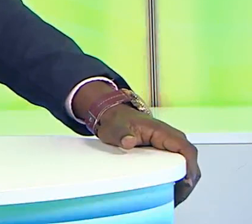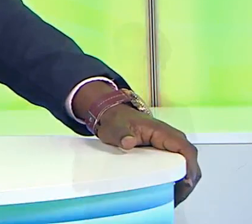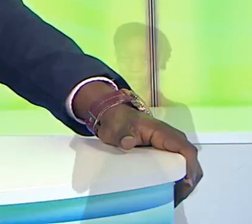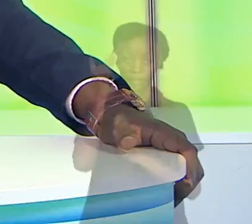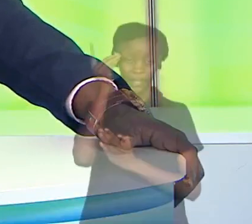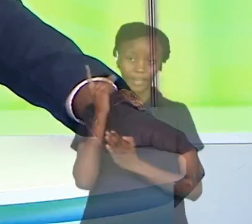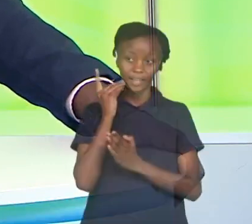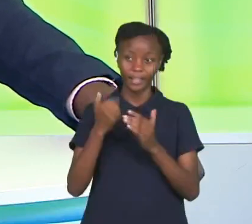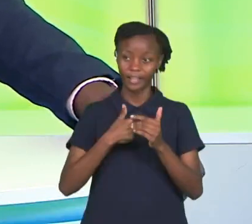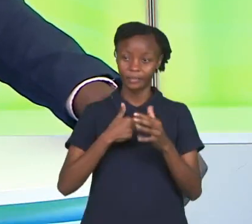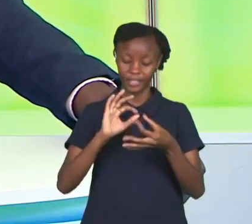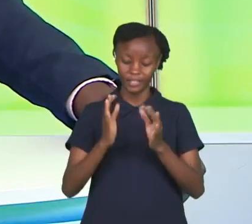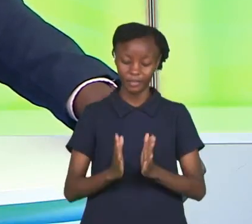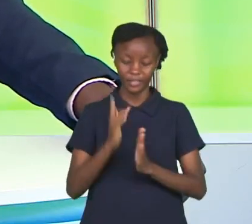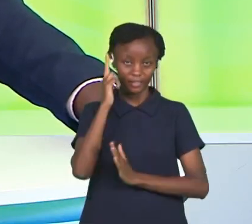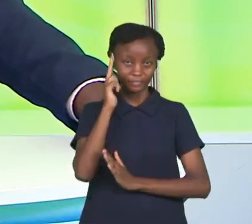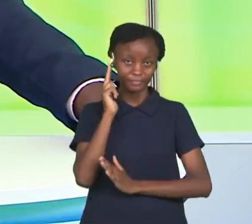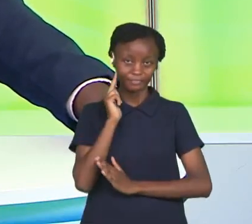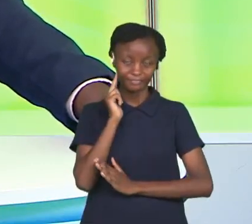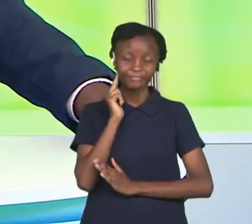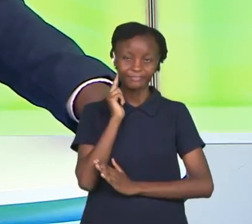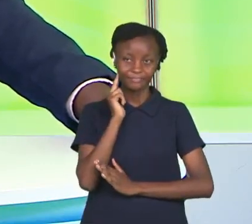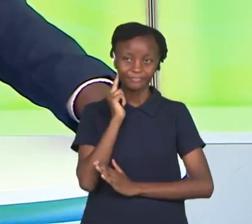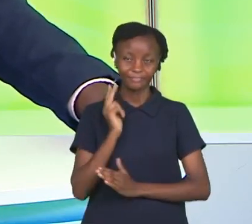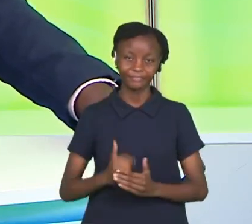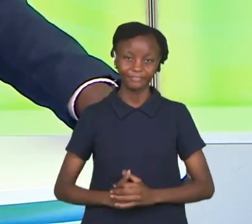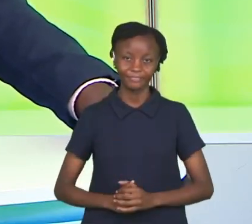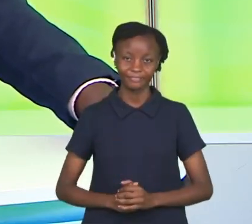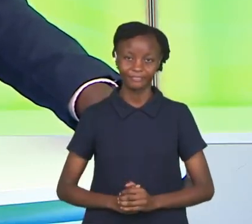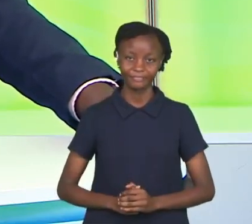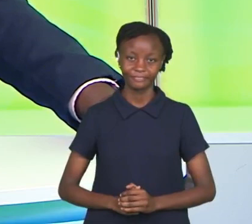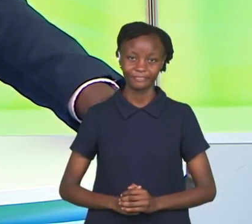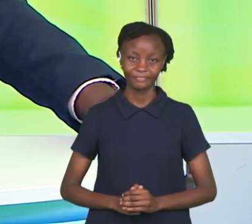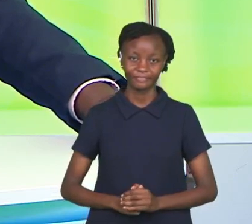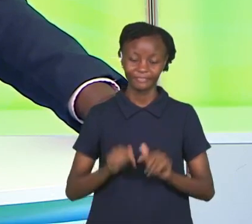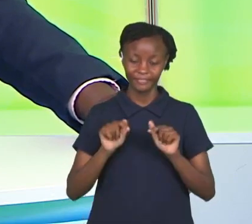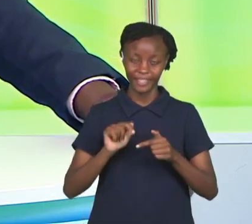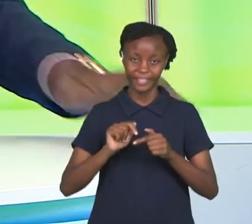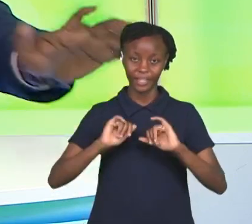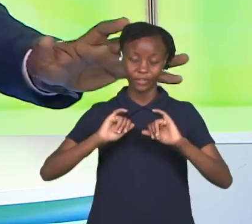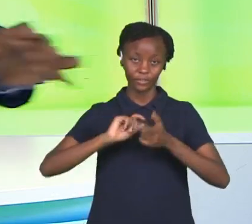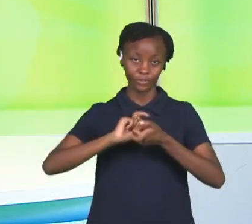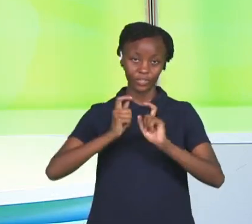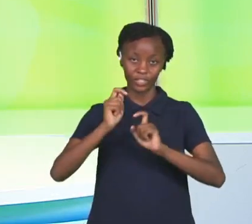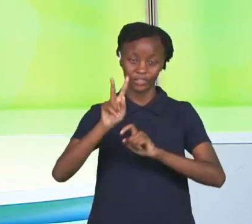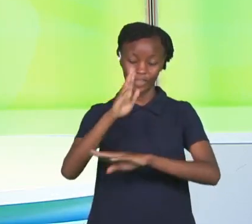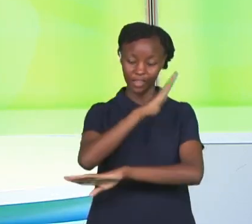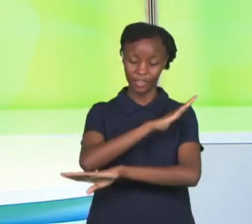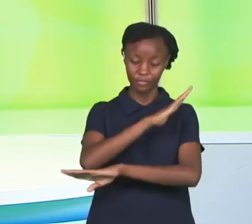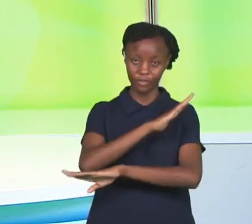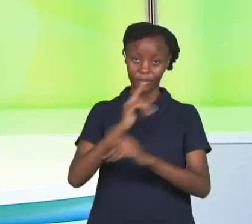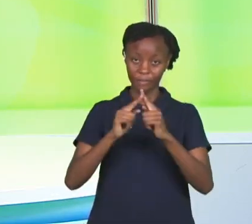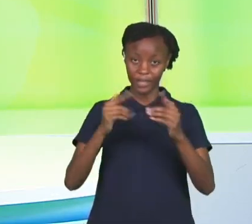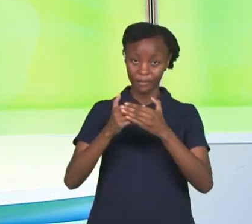Kitu, mfasiri wako wa lugha ishara chini ya kiwambo cha nungako kulia hapa. Ni Tracy Dorcas na hii ni Switch Adhuhuri. Lakini kabla ya kukivunja